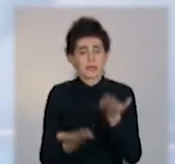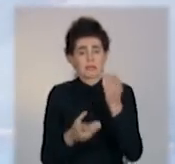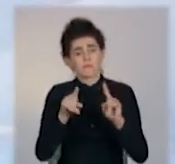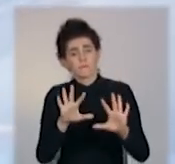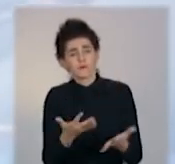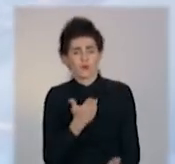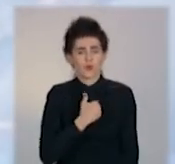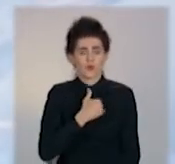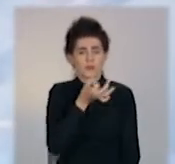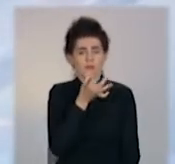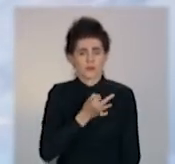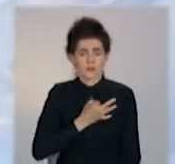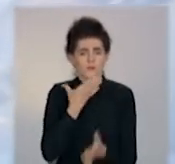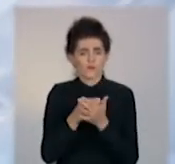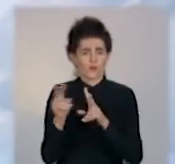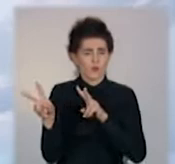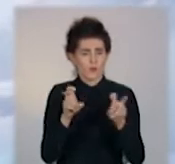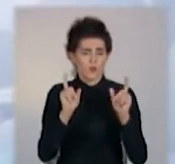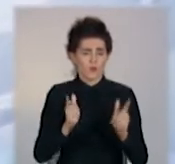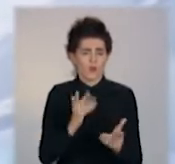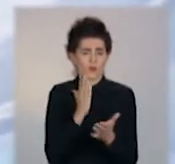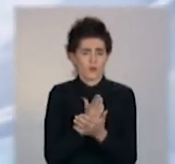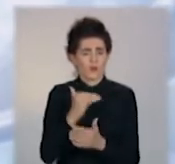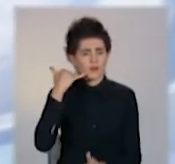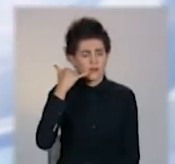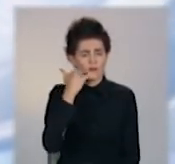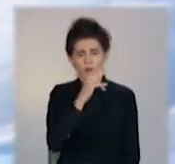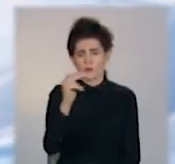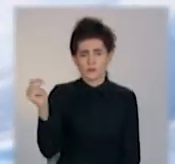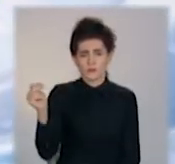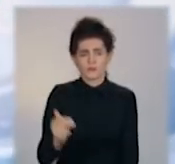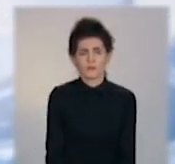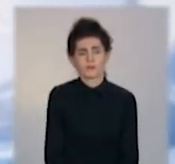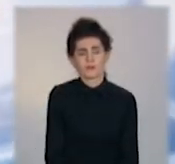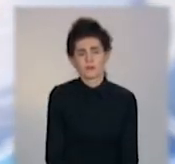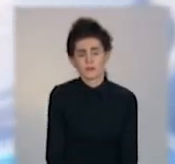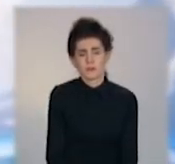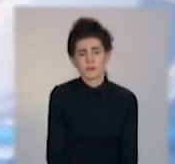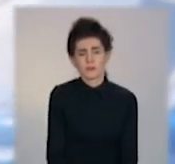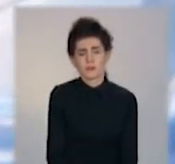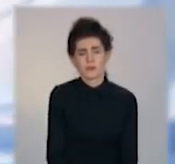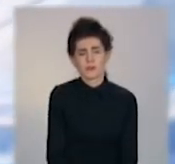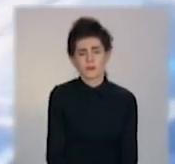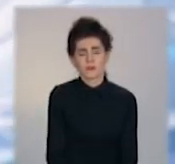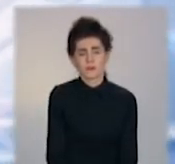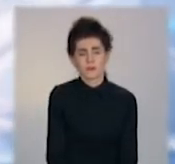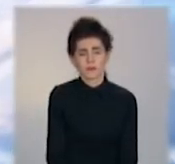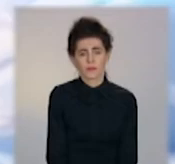запропонувати власну тему, звертайтеся до нас за номером гарячої лінії 0800-606